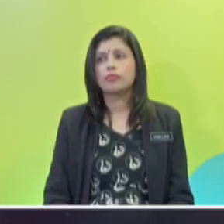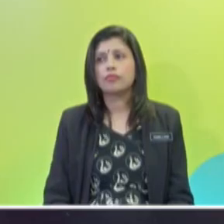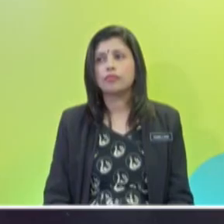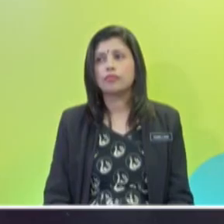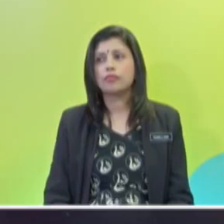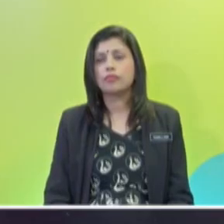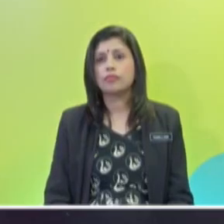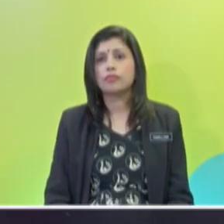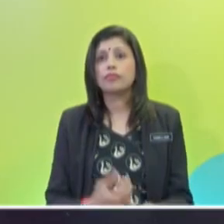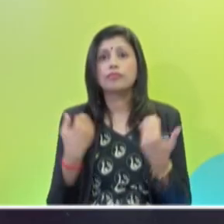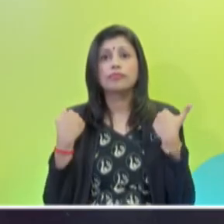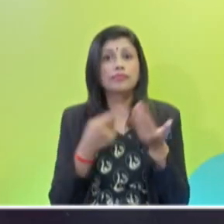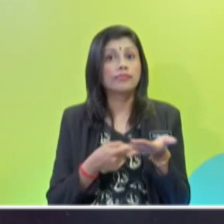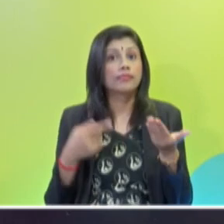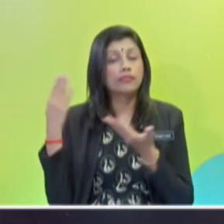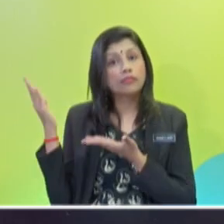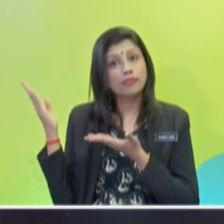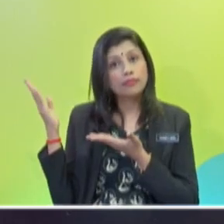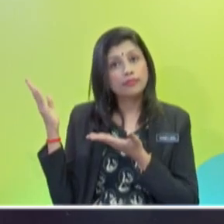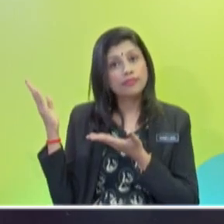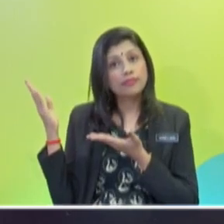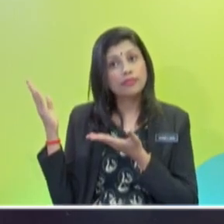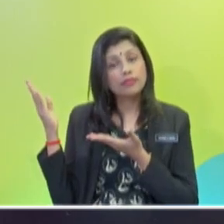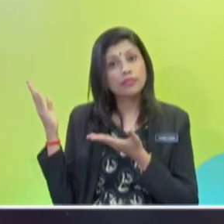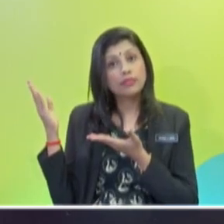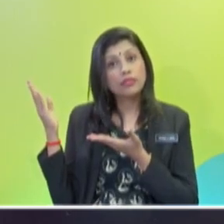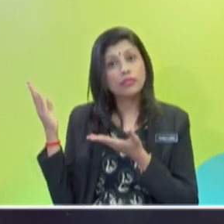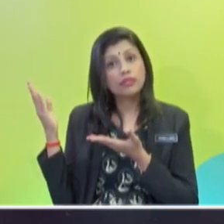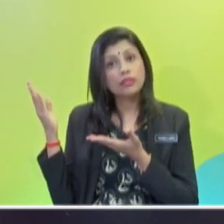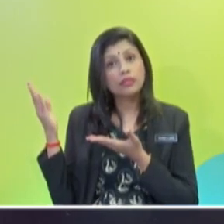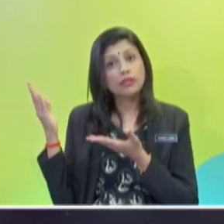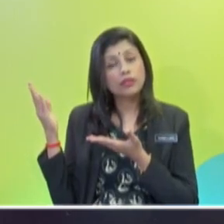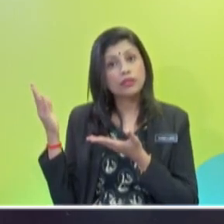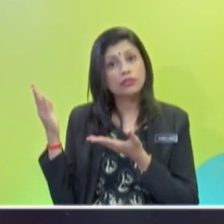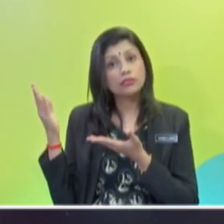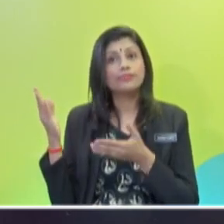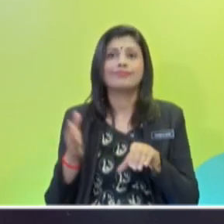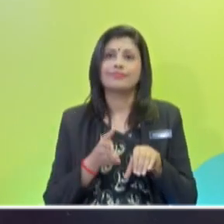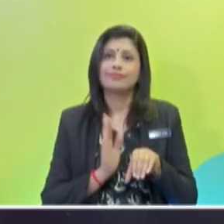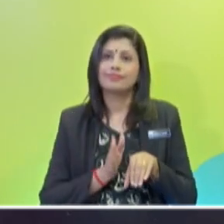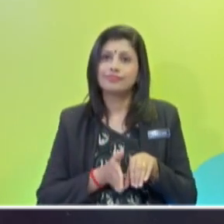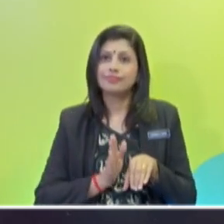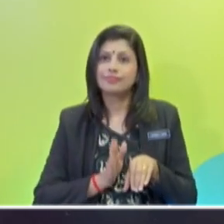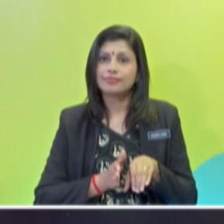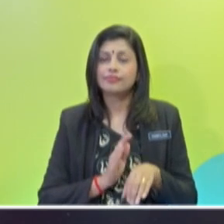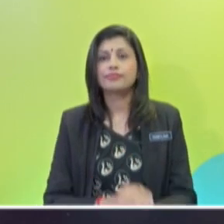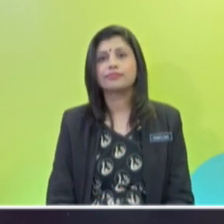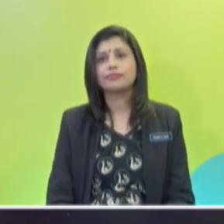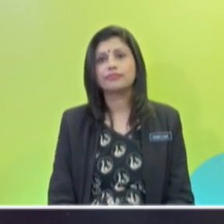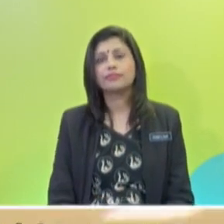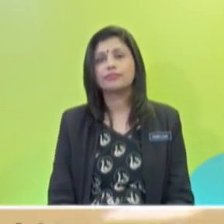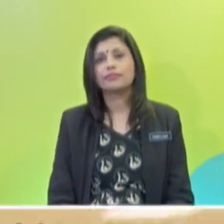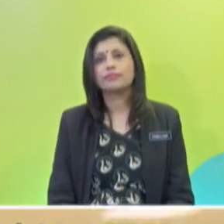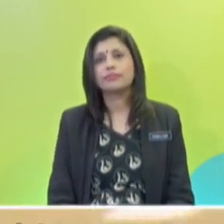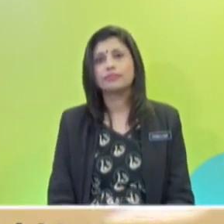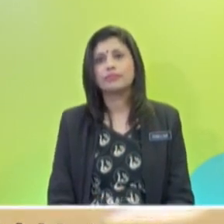Di bawah cili, gambar apa pula? Ini kalau buat jus ni sedap cikgu. Timun. Timun. Ini kalau kita buat